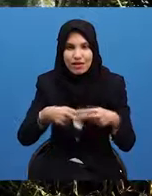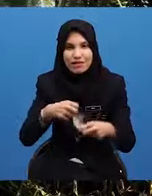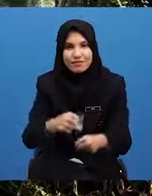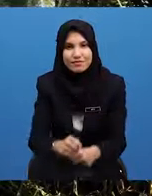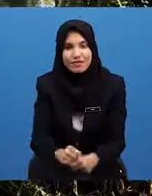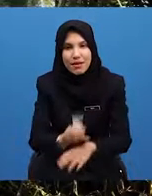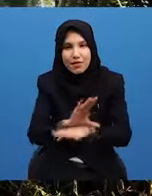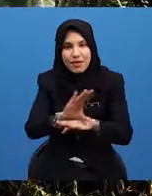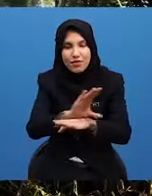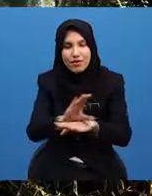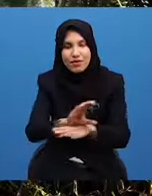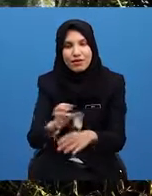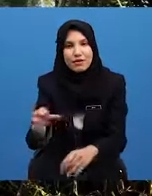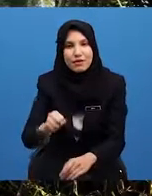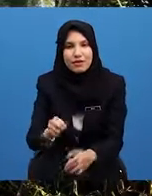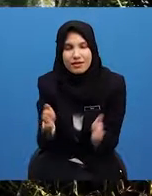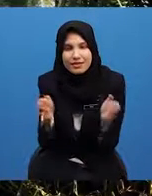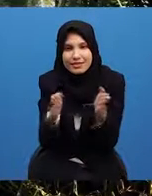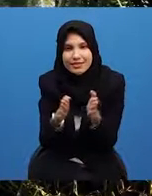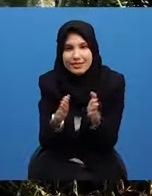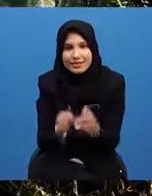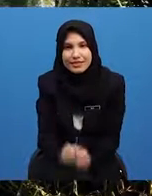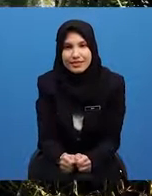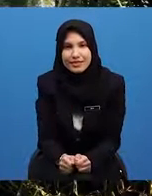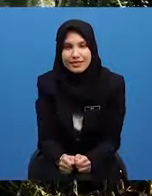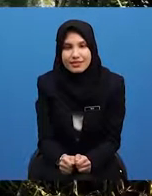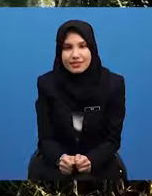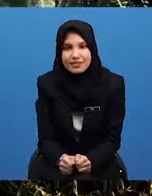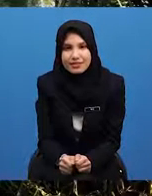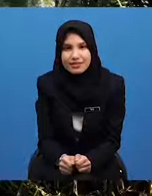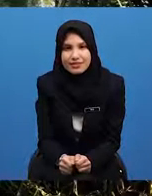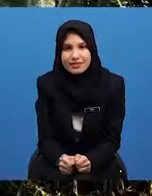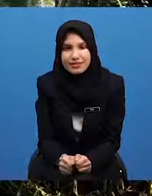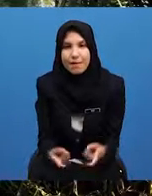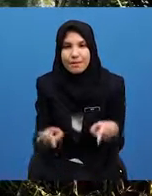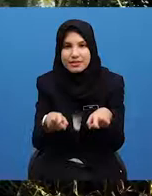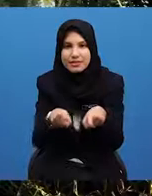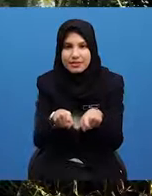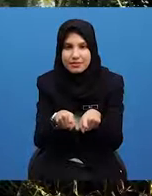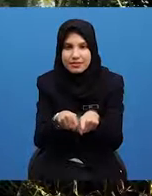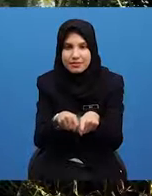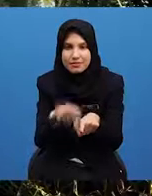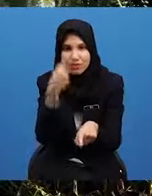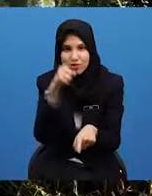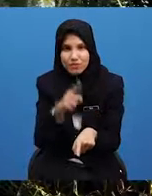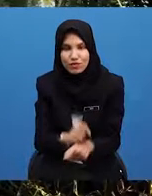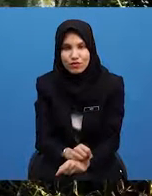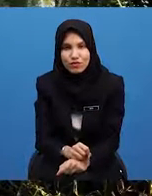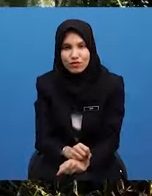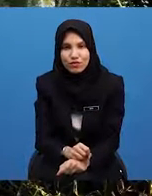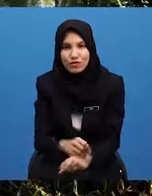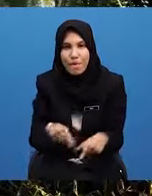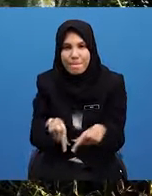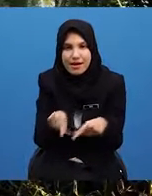menggunakan pemegang yang kecil yang dipasang bersama untuk